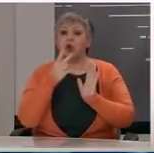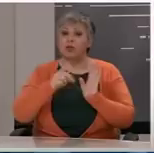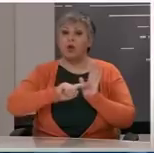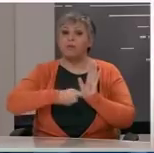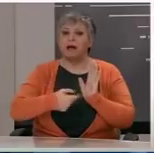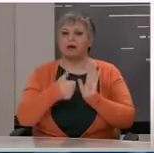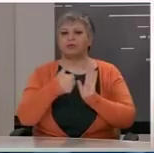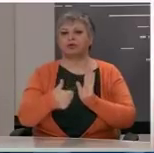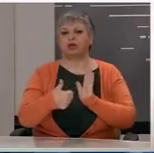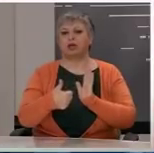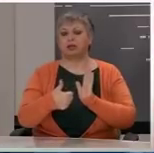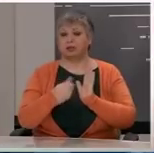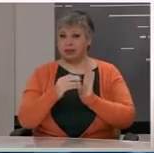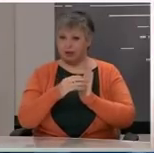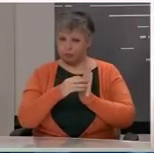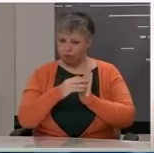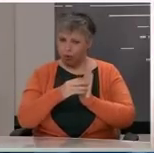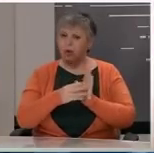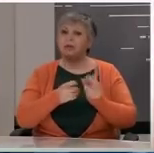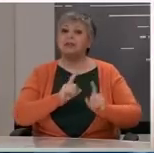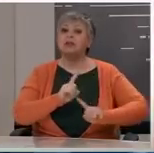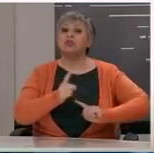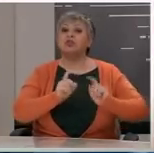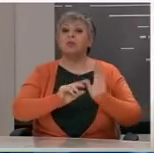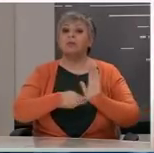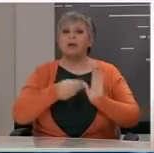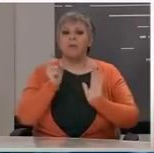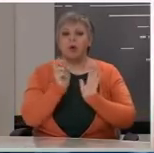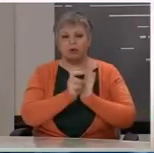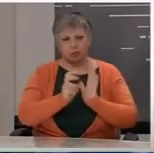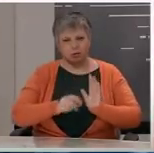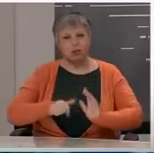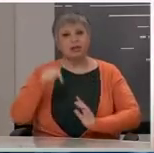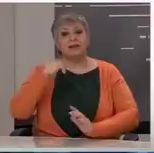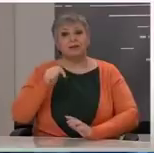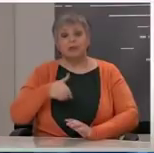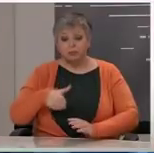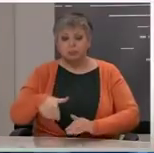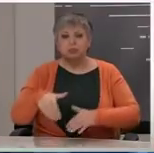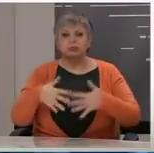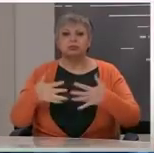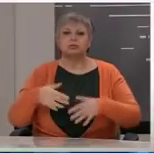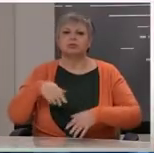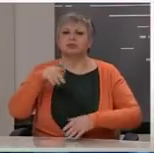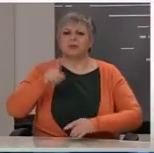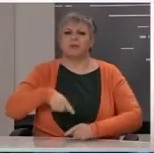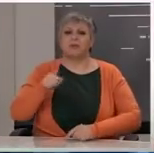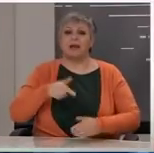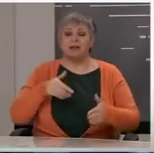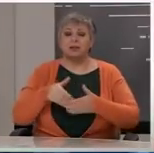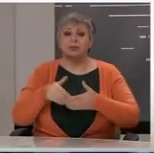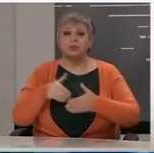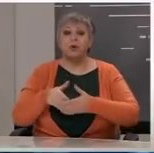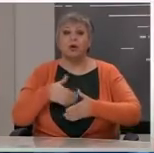παράγραφος 6. Και σε 10 μέρες στείλαμε στην εφημερίδα της κυβερνήσεως με ΚΑΔ,